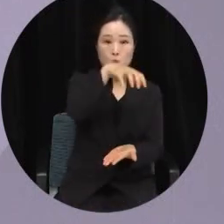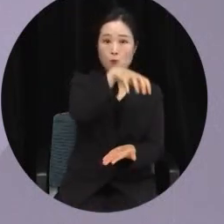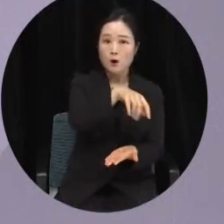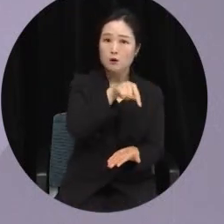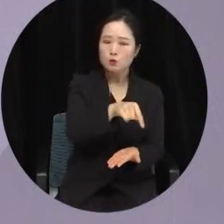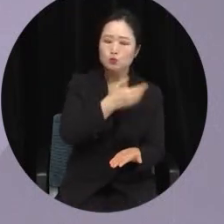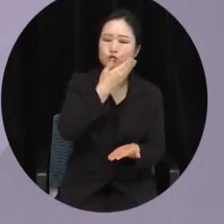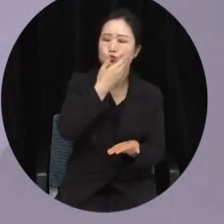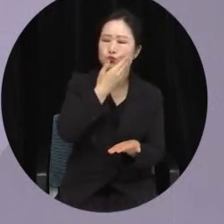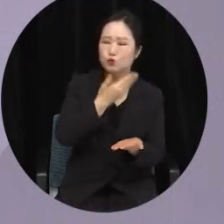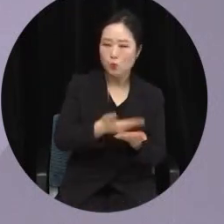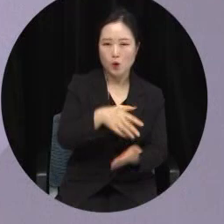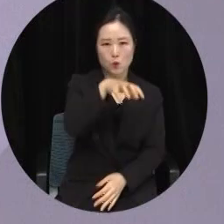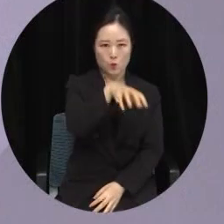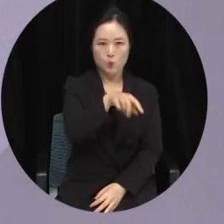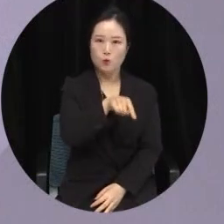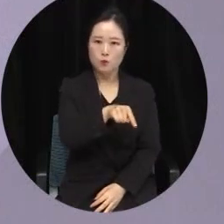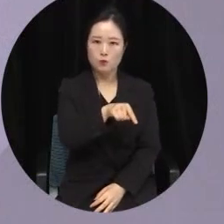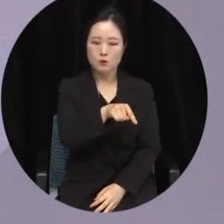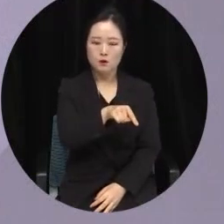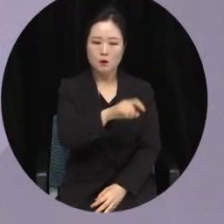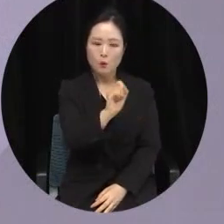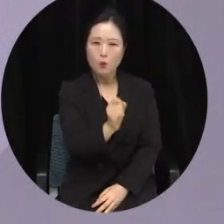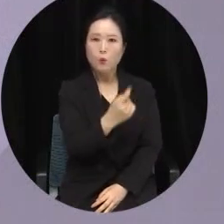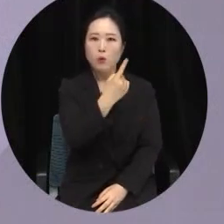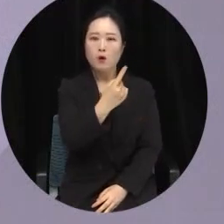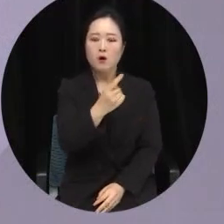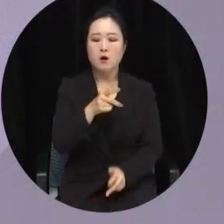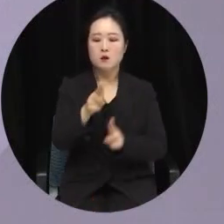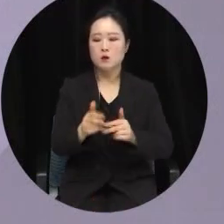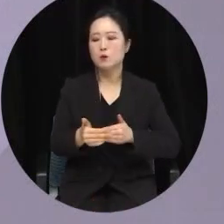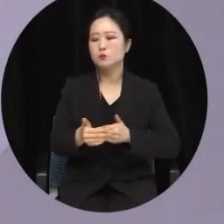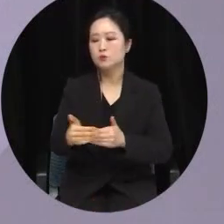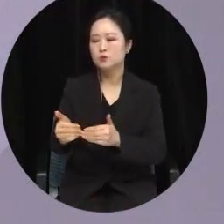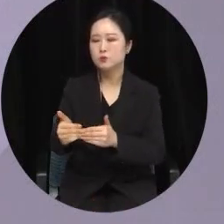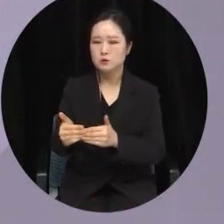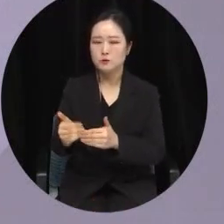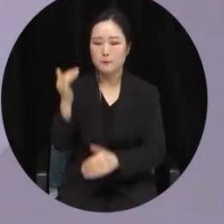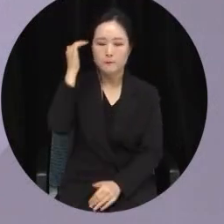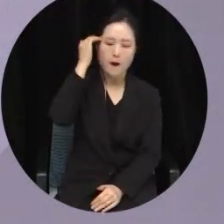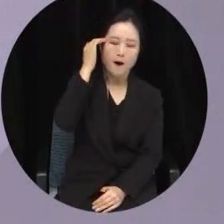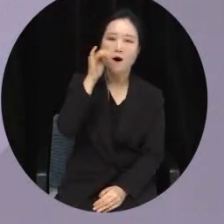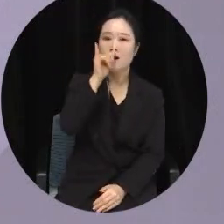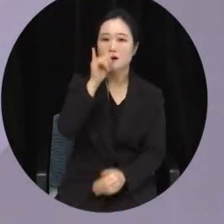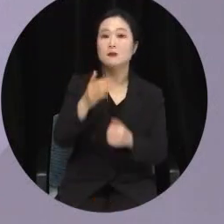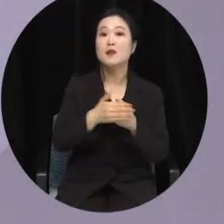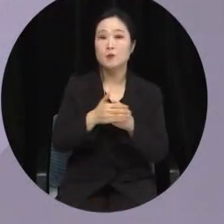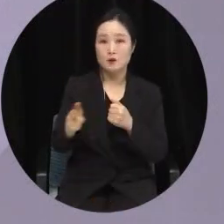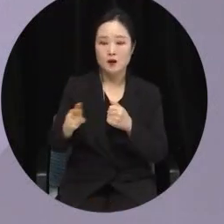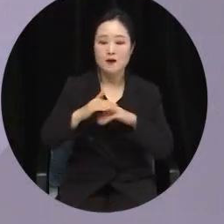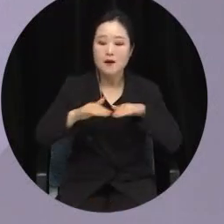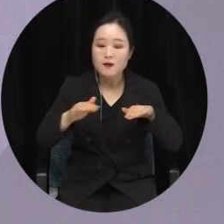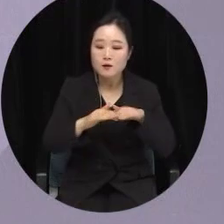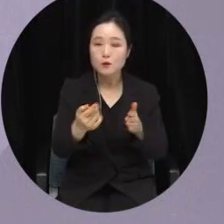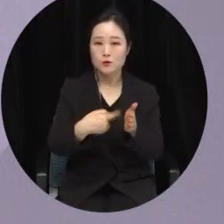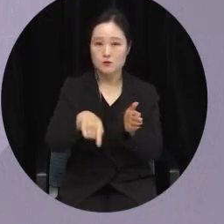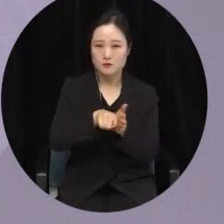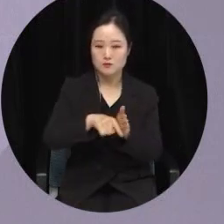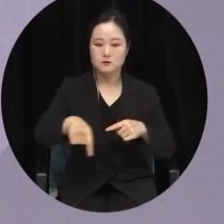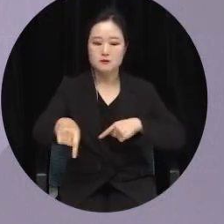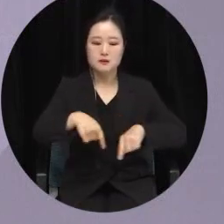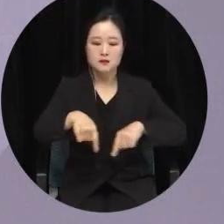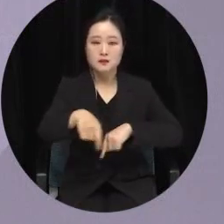중대 기반 시설 때문에 사업이 추진의 어려움을 맞고 있는 만큼 이것을 보완하기 위한 정책적